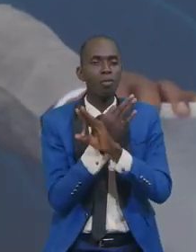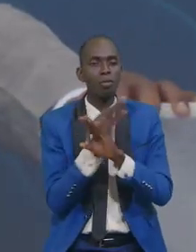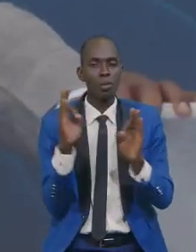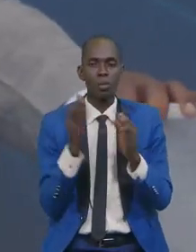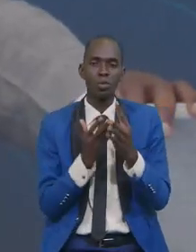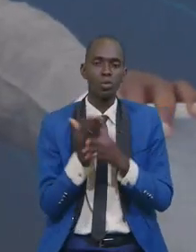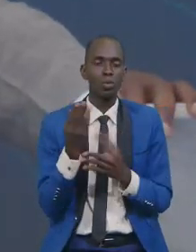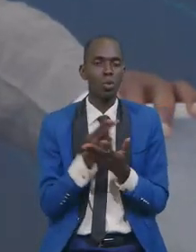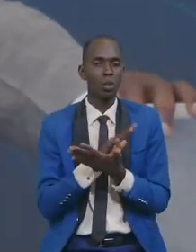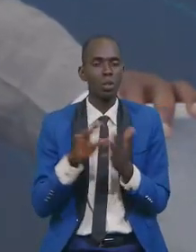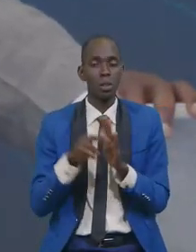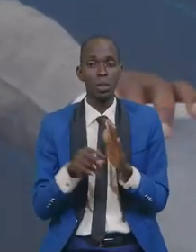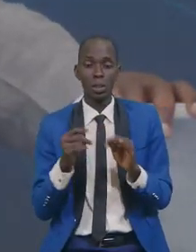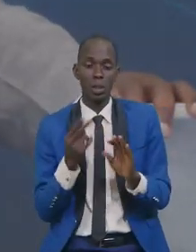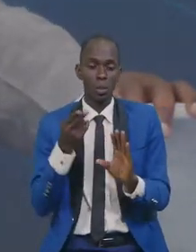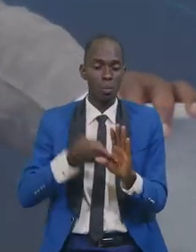à